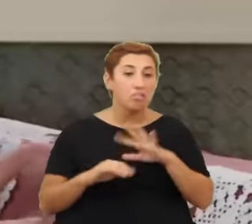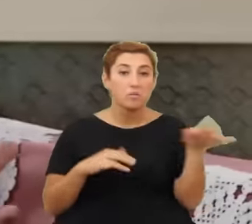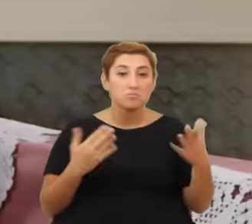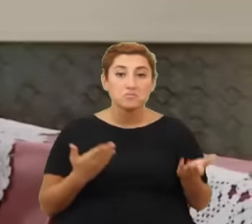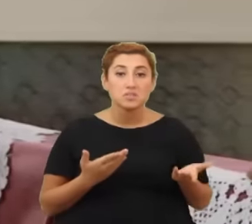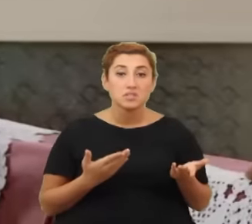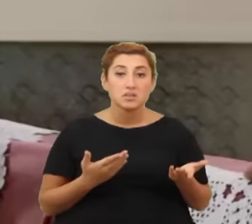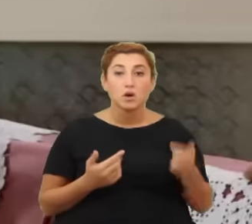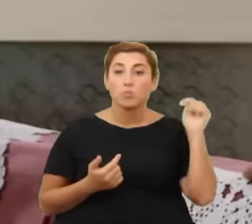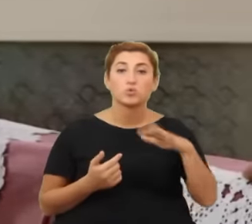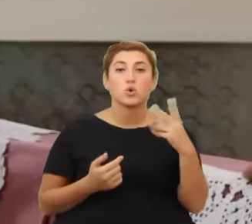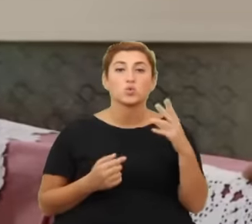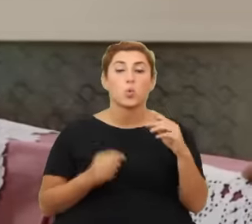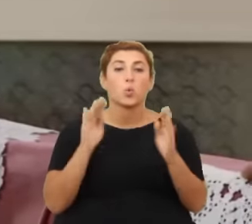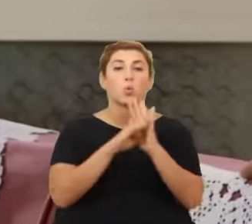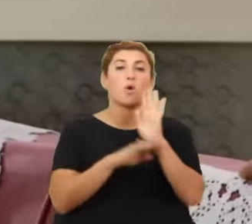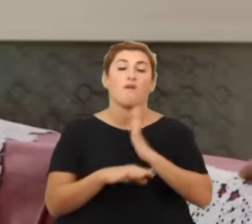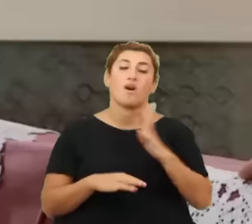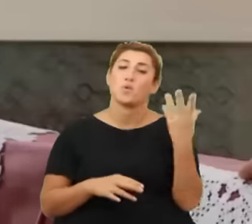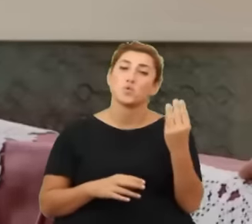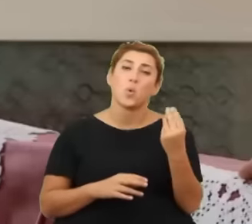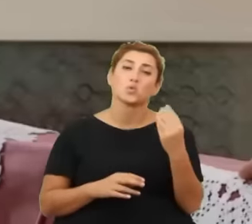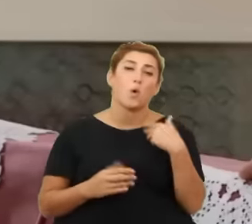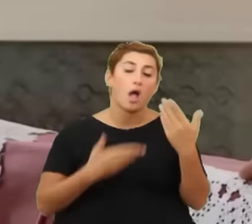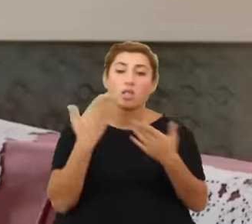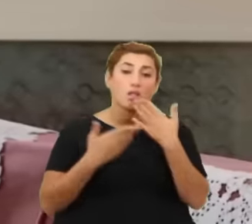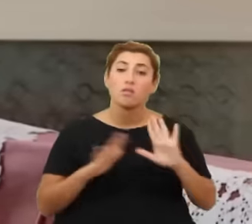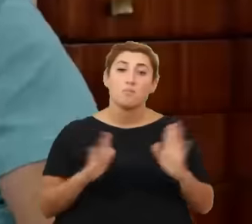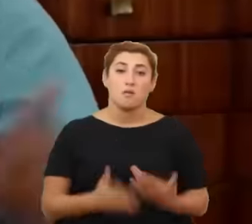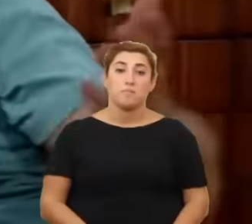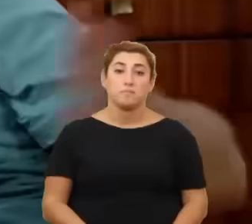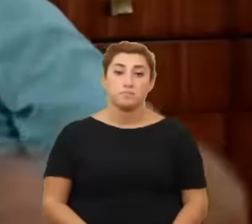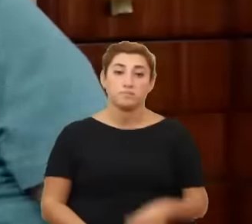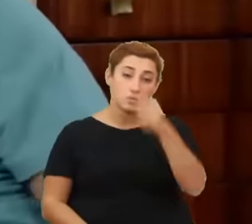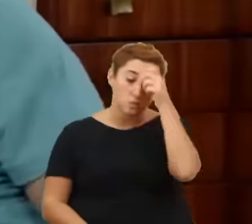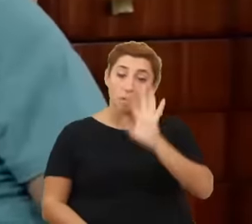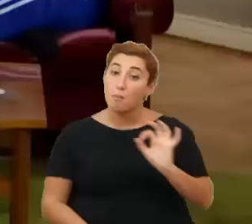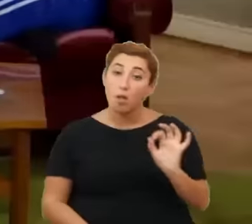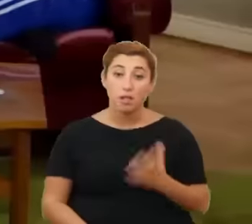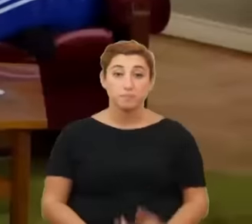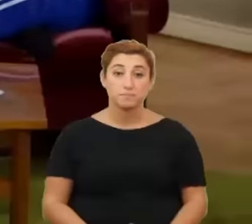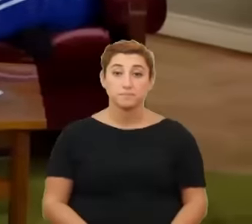şey orada. Burada çok kral var ama çok çok anlatamam yani. Türkiye'de böyle.